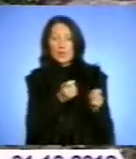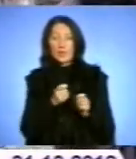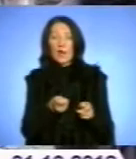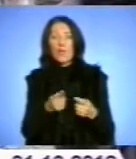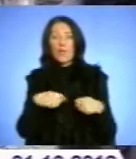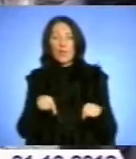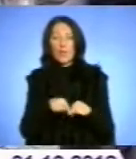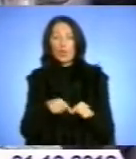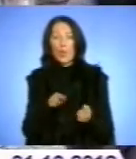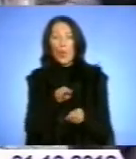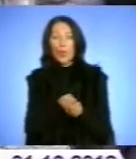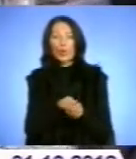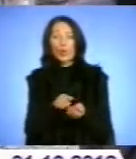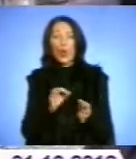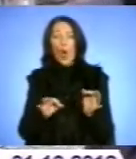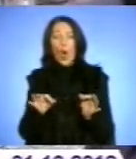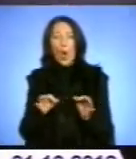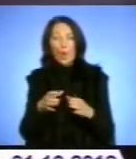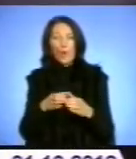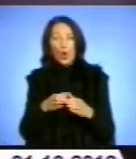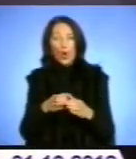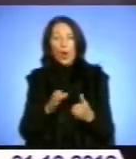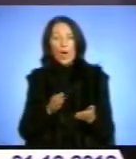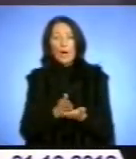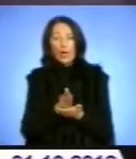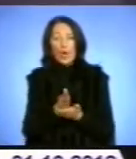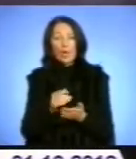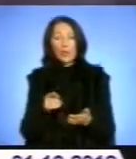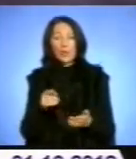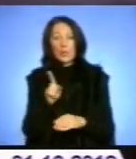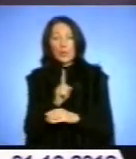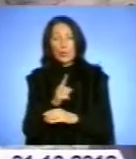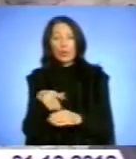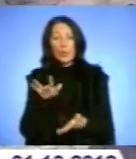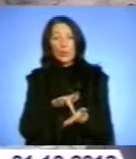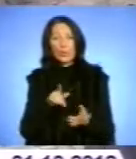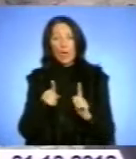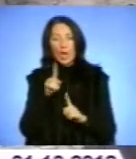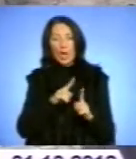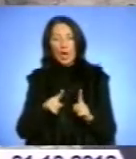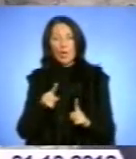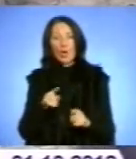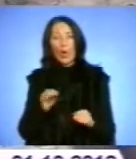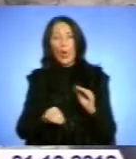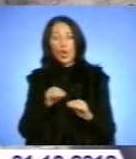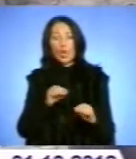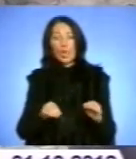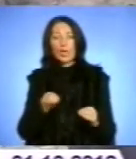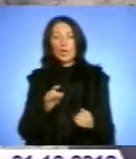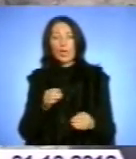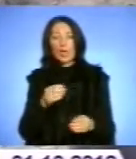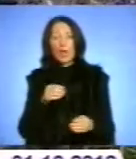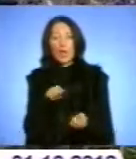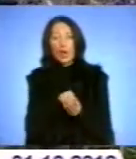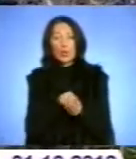спеціалізованого комунального господарства ритуальних послуг Тернопільської міської ради Юрія Гуглевича, у штаті ритуальної служби немає стільки